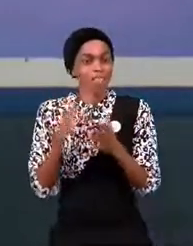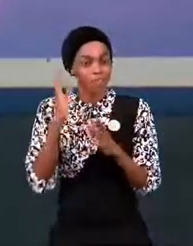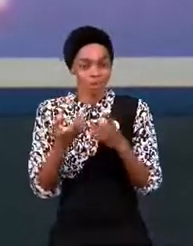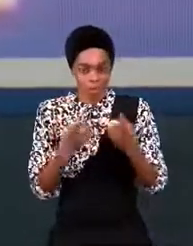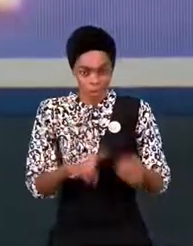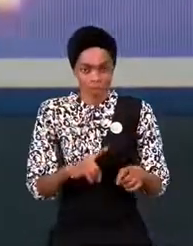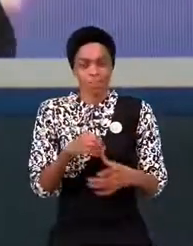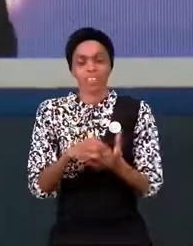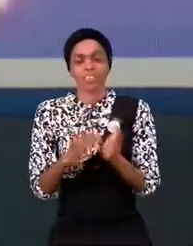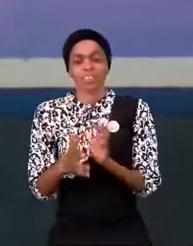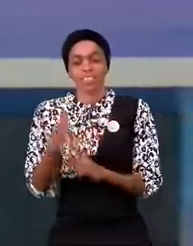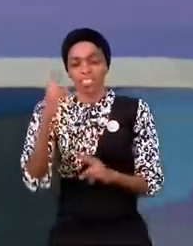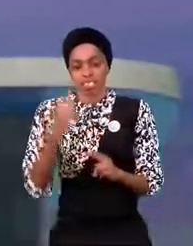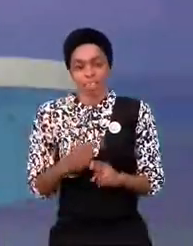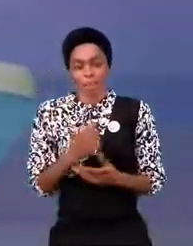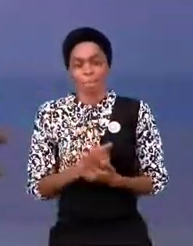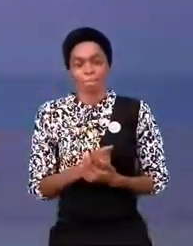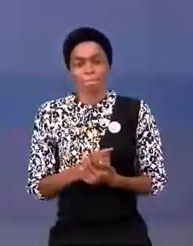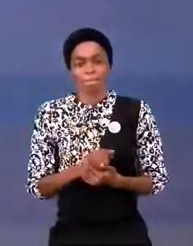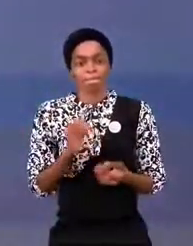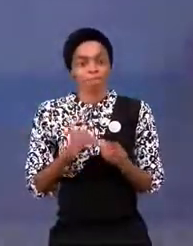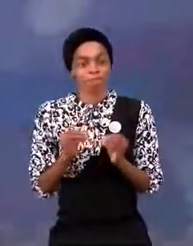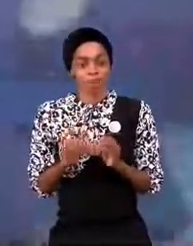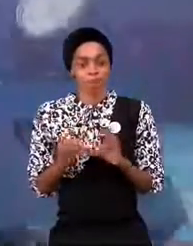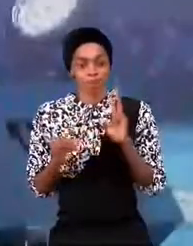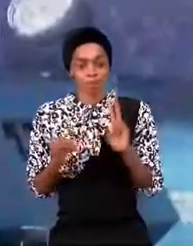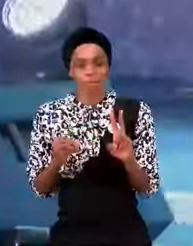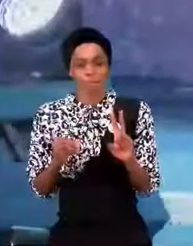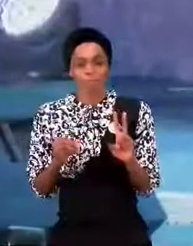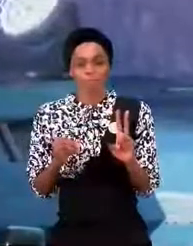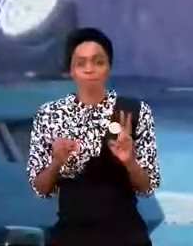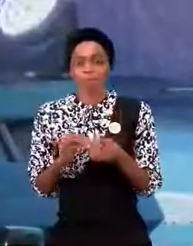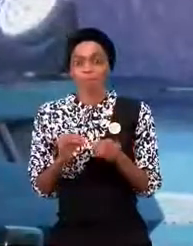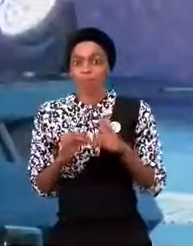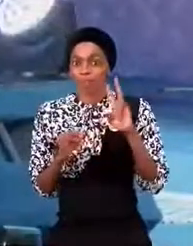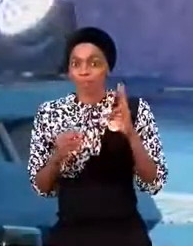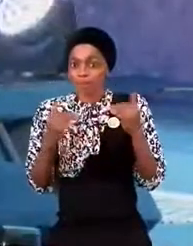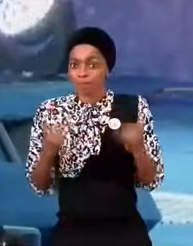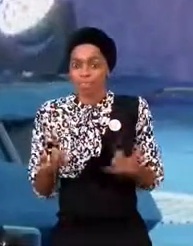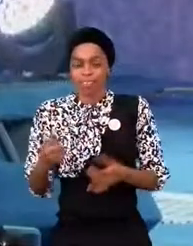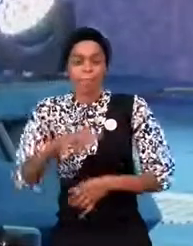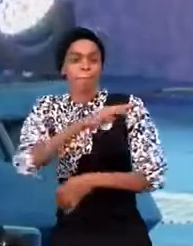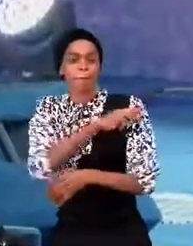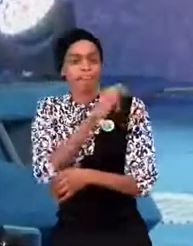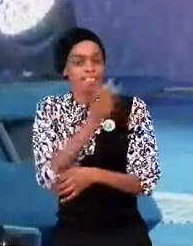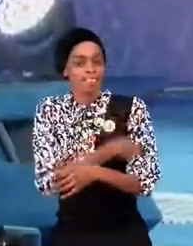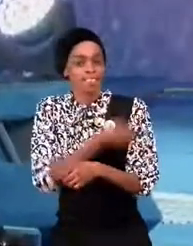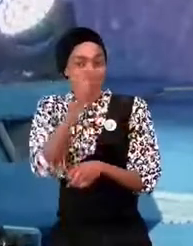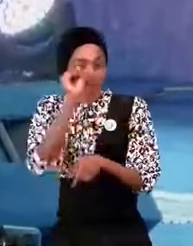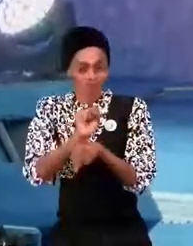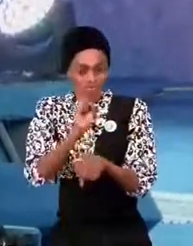Deuxième élément, les puissantes œuvres du conquérant, notre guérisseur.